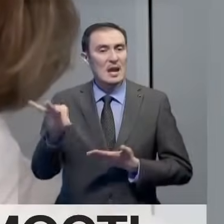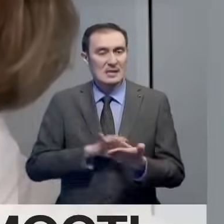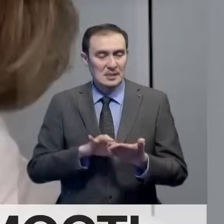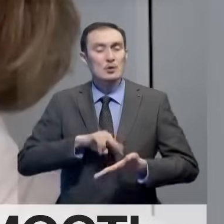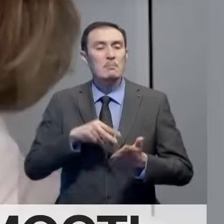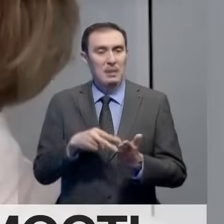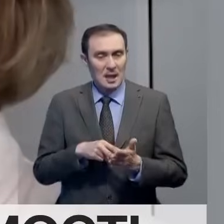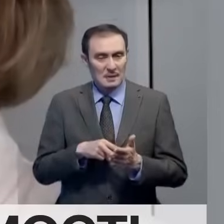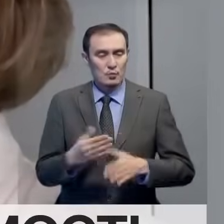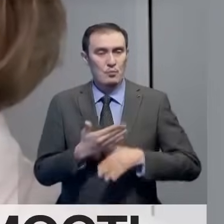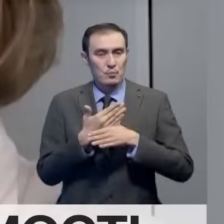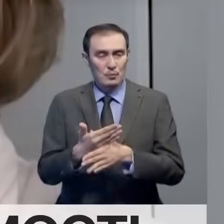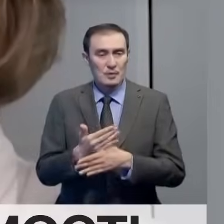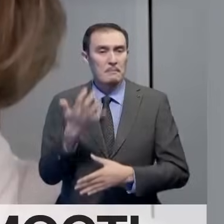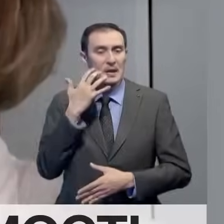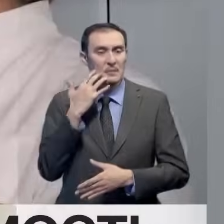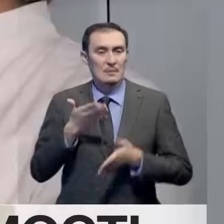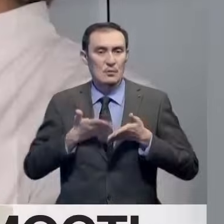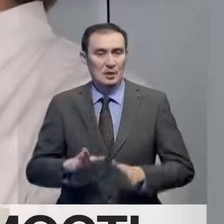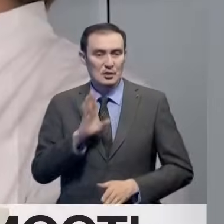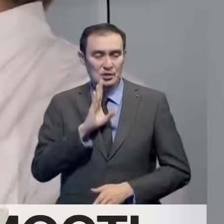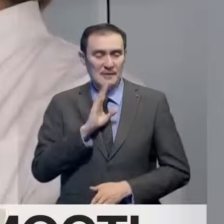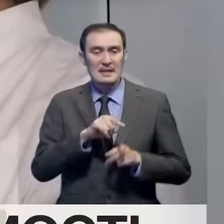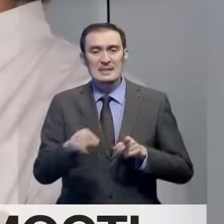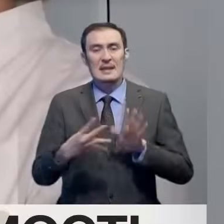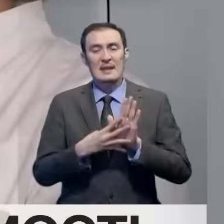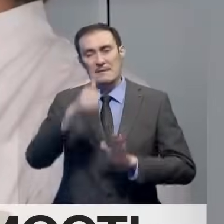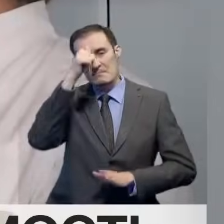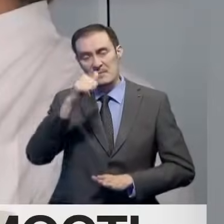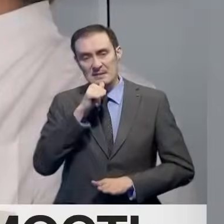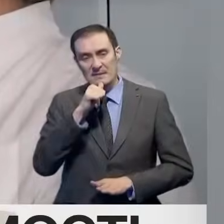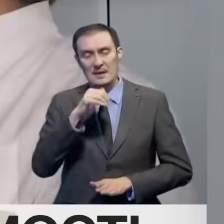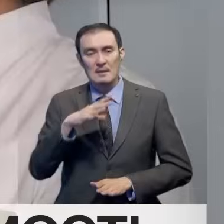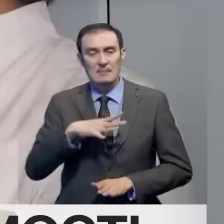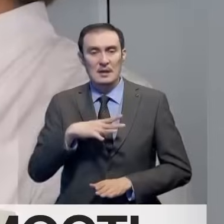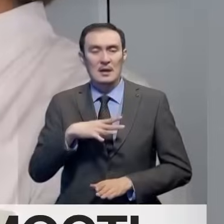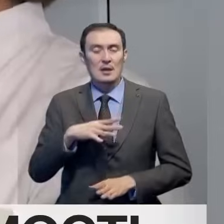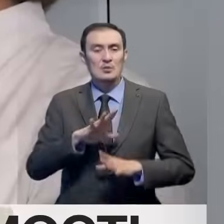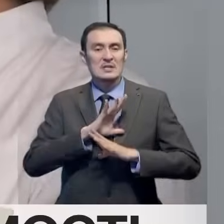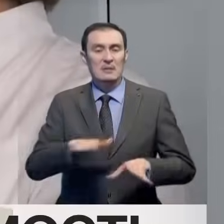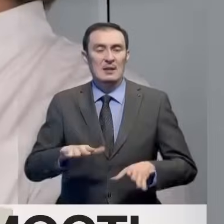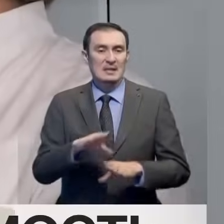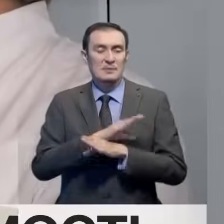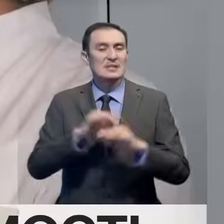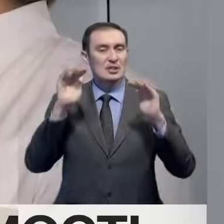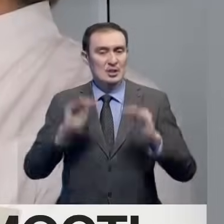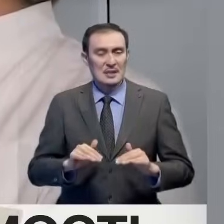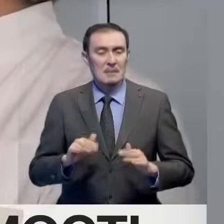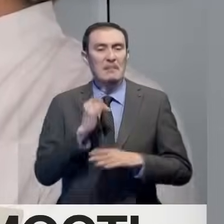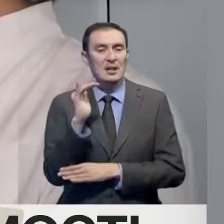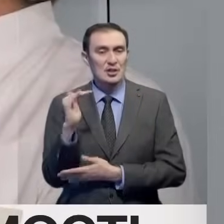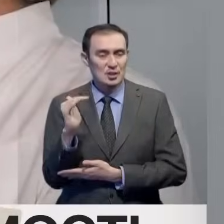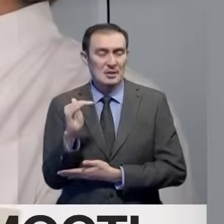и плановую помощь беременным роженицам. За 9 месяцев мы не допустили материнскую смертность, снижаем